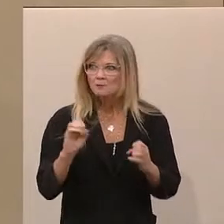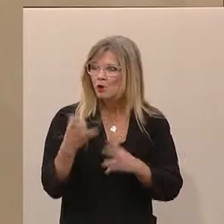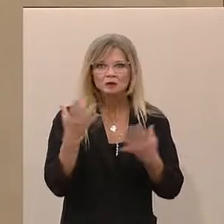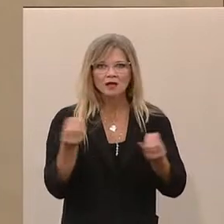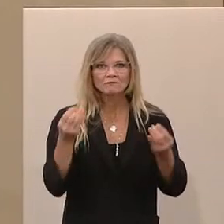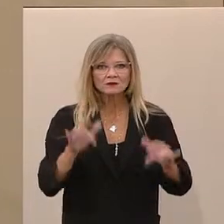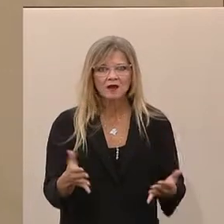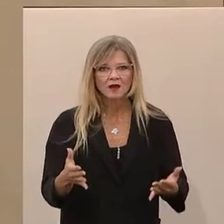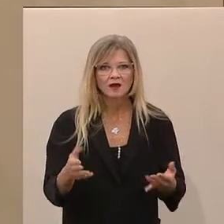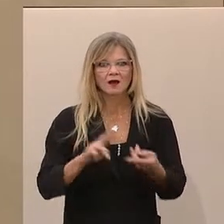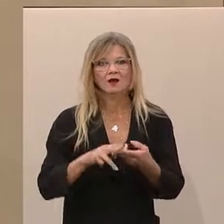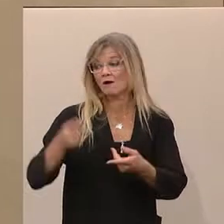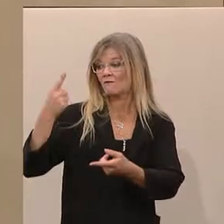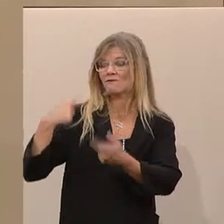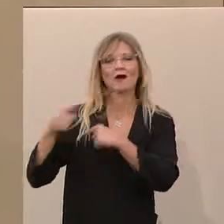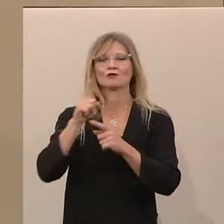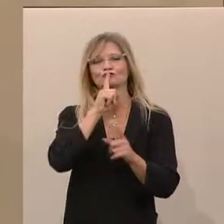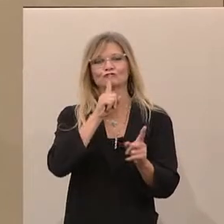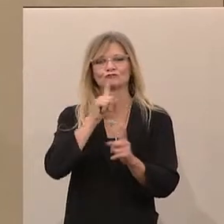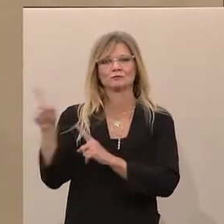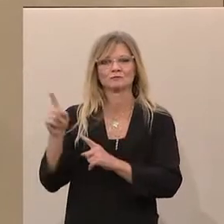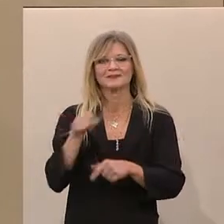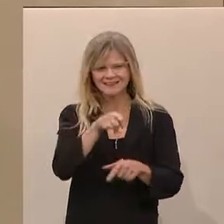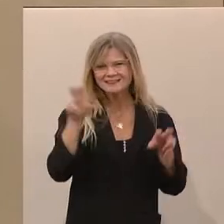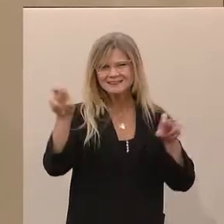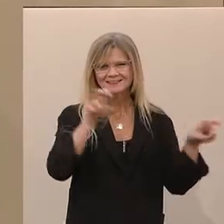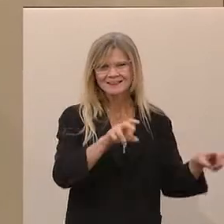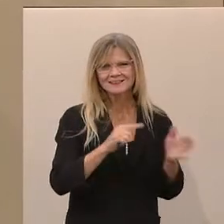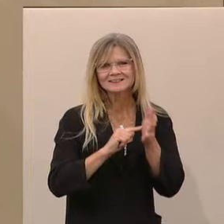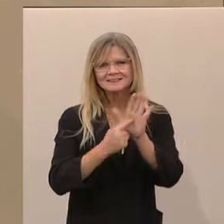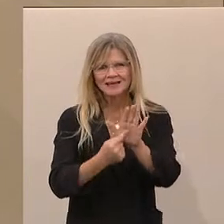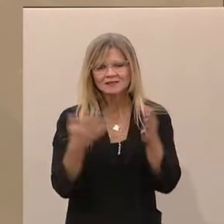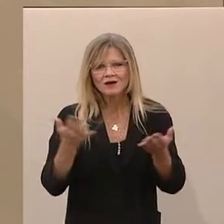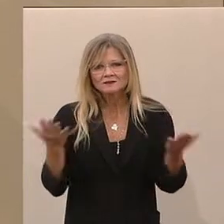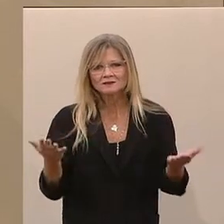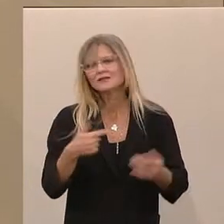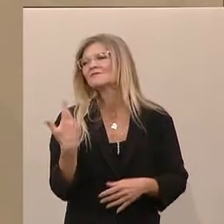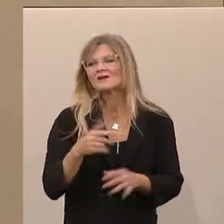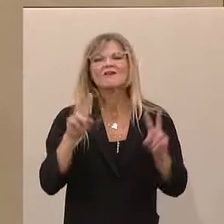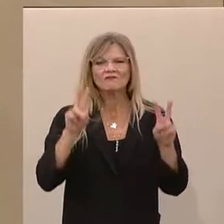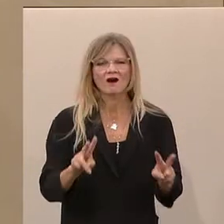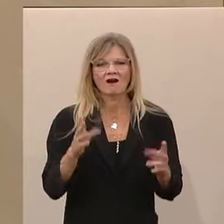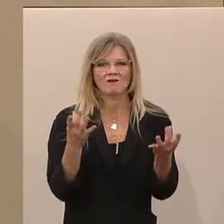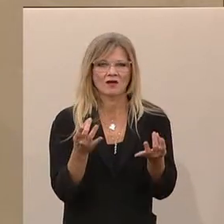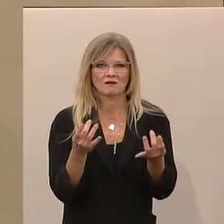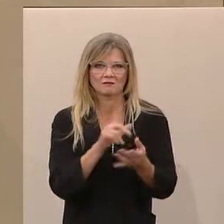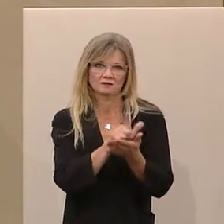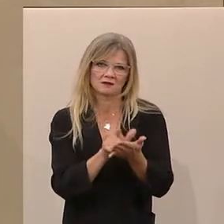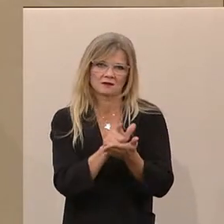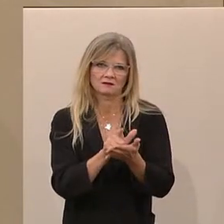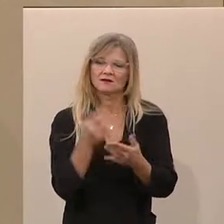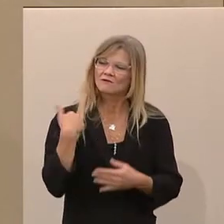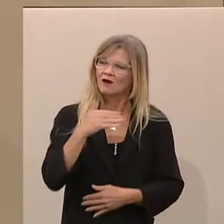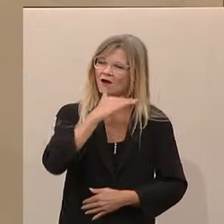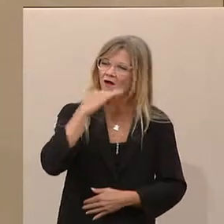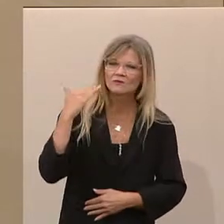zeigt eigentlich, wie wenig Zeit uns tatsächlich zur Verfügung steht, denn es wurde viel Zeit verspielt